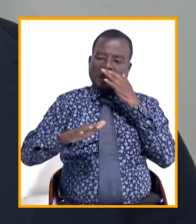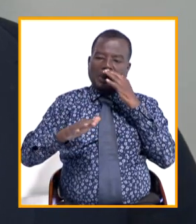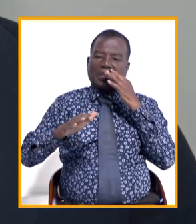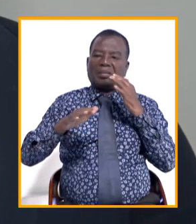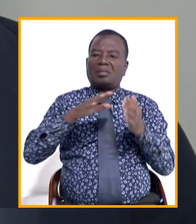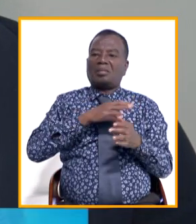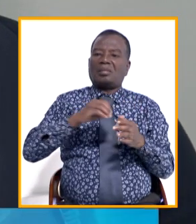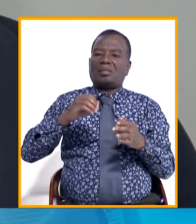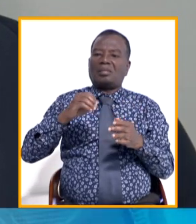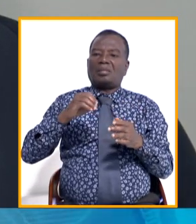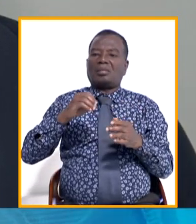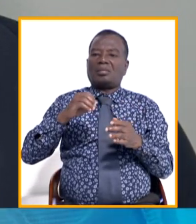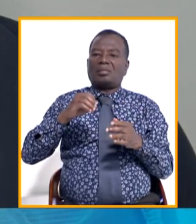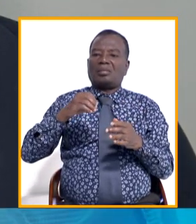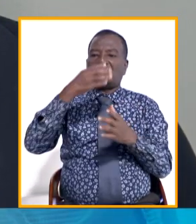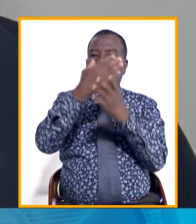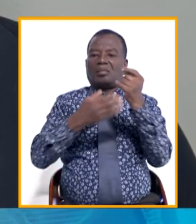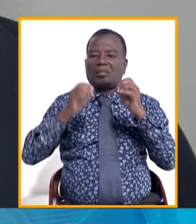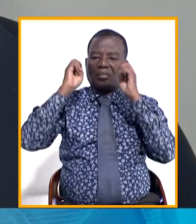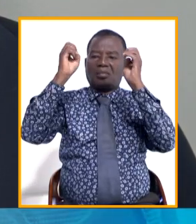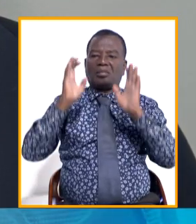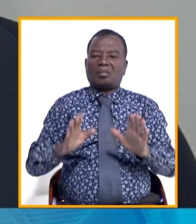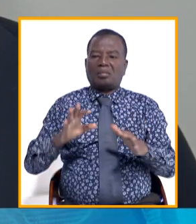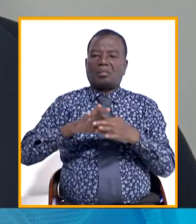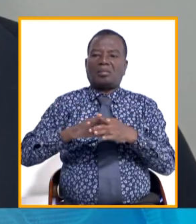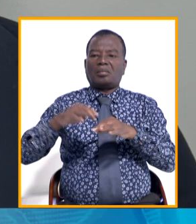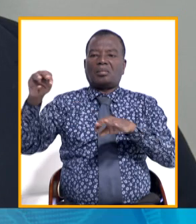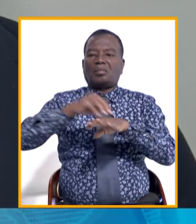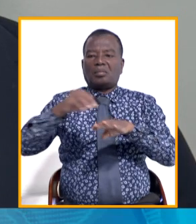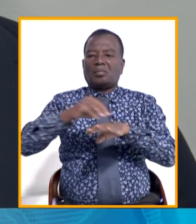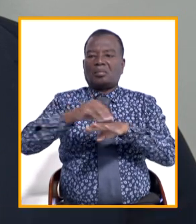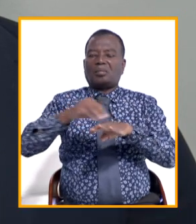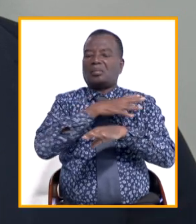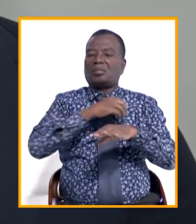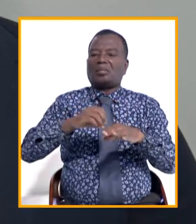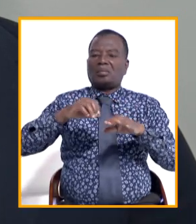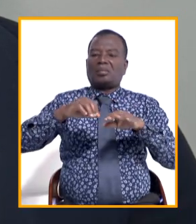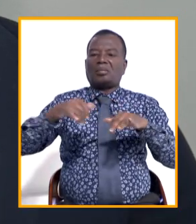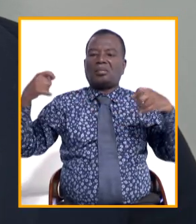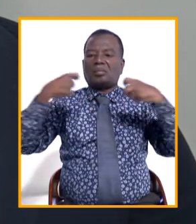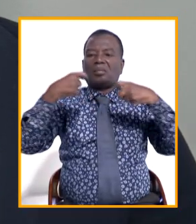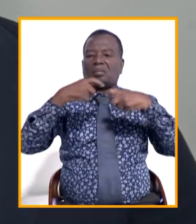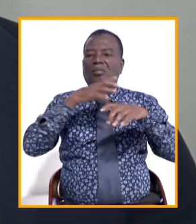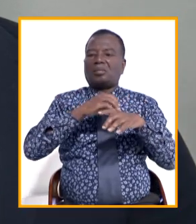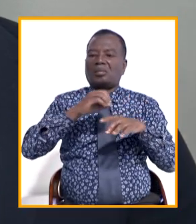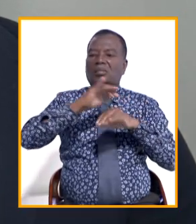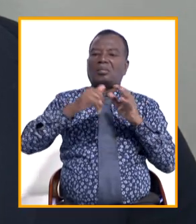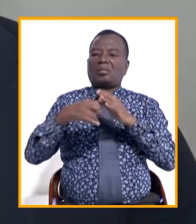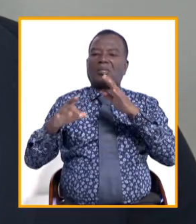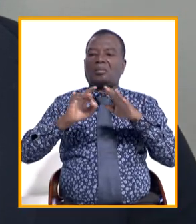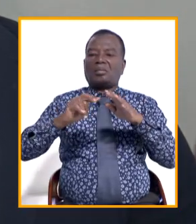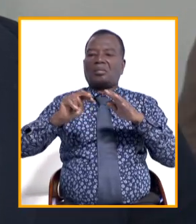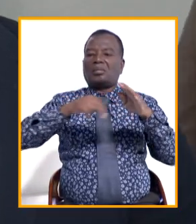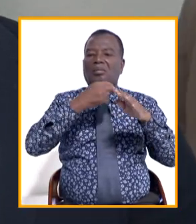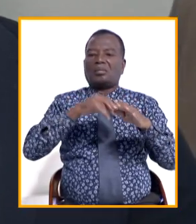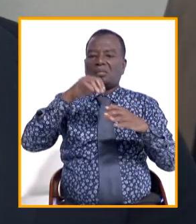nombre de conséquences, notamment le manque d'enseignants de mathématiques et de physique à tous les niveaux du système éducatif, dans les